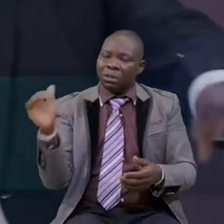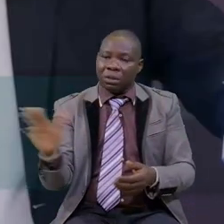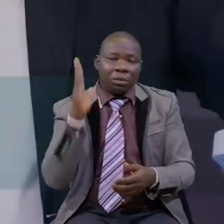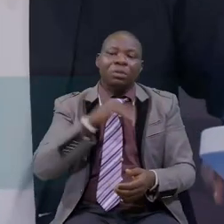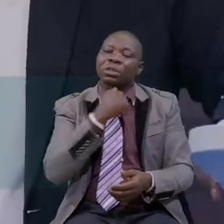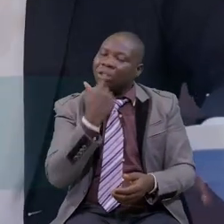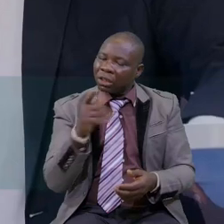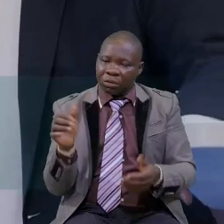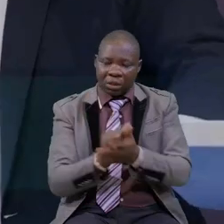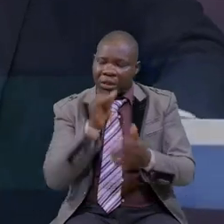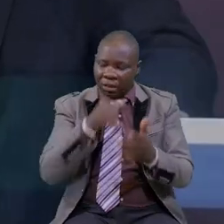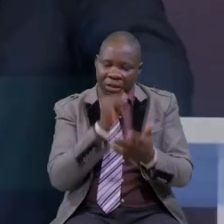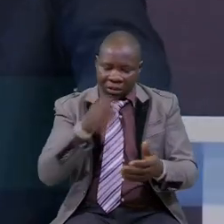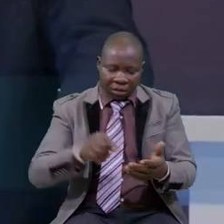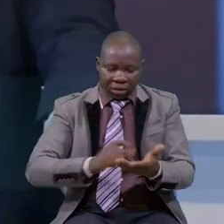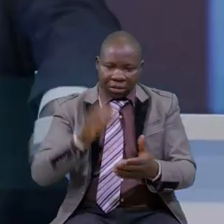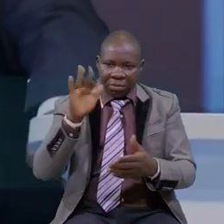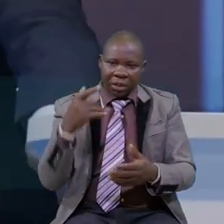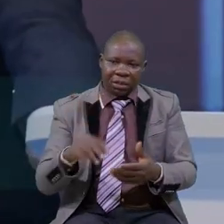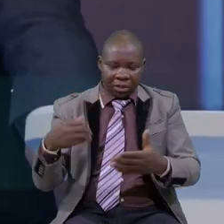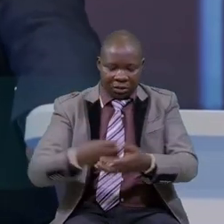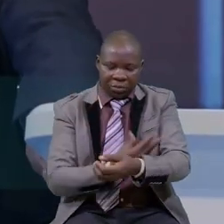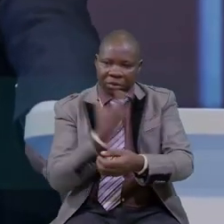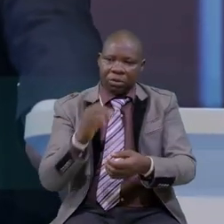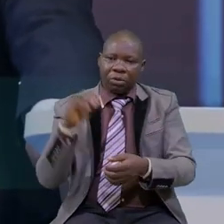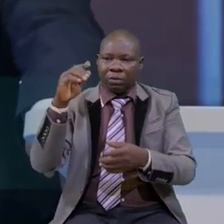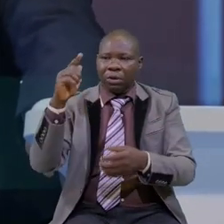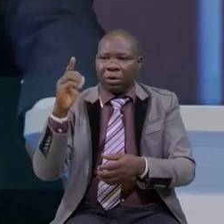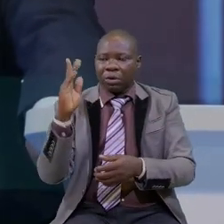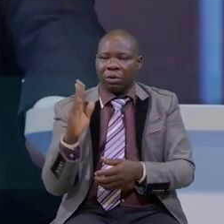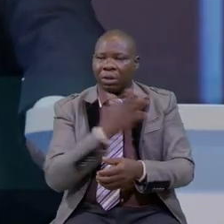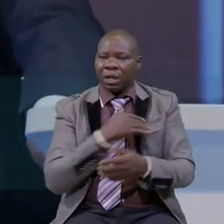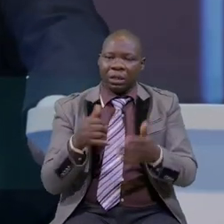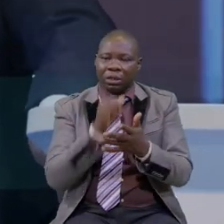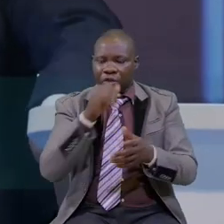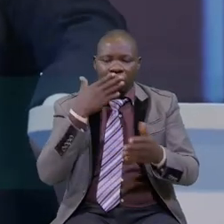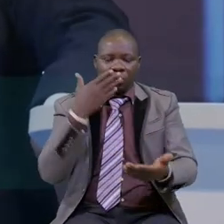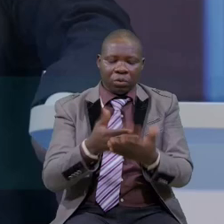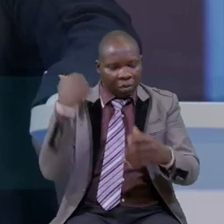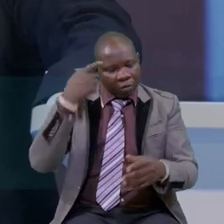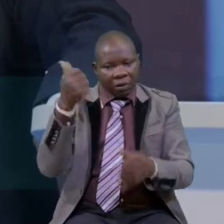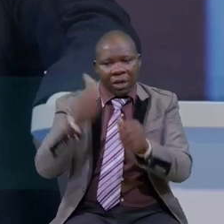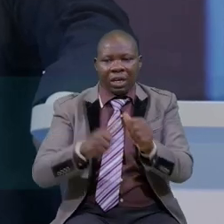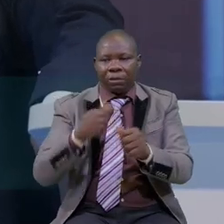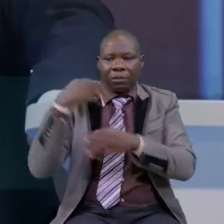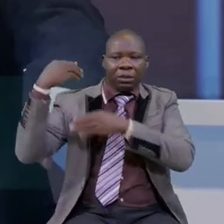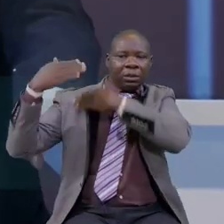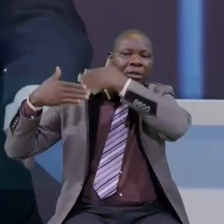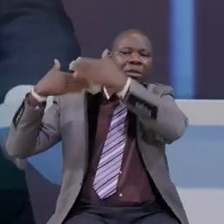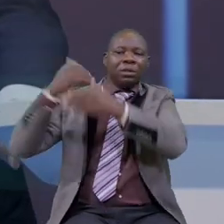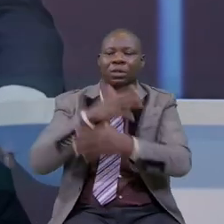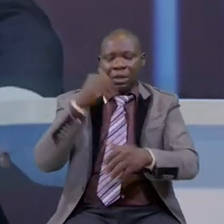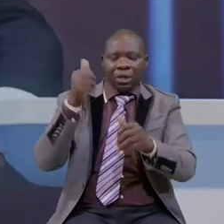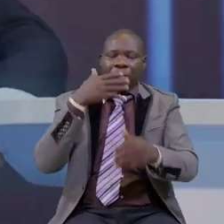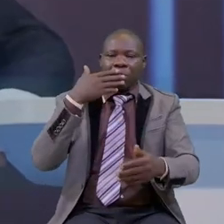l'inspiration de Dieu. Et il est bon pour chaque génération. Et il est bon pour toutes les